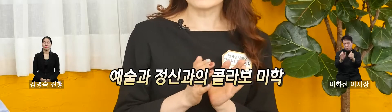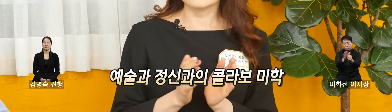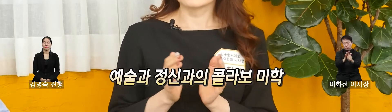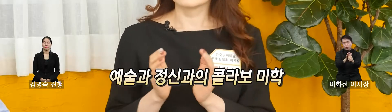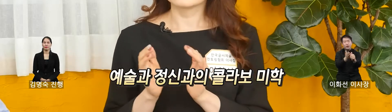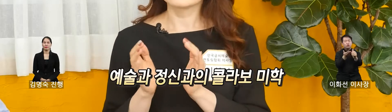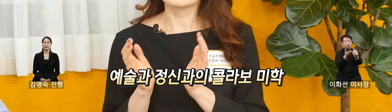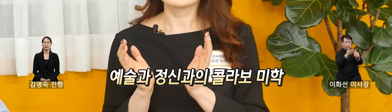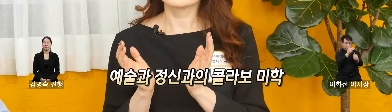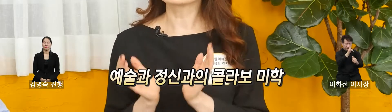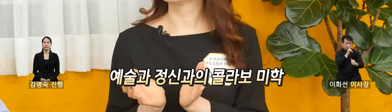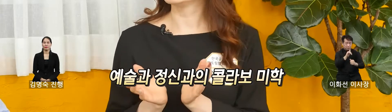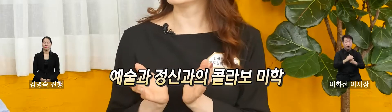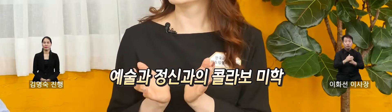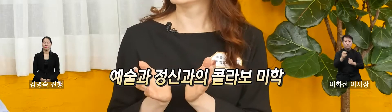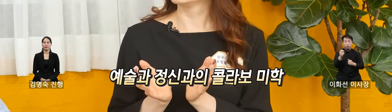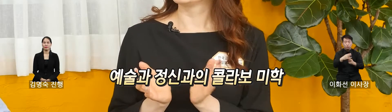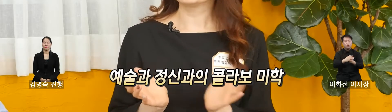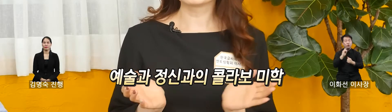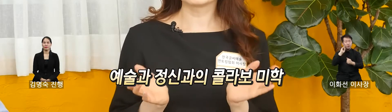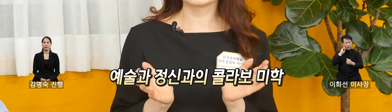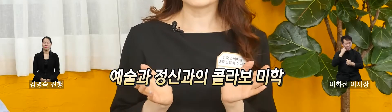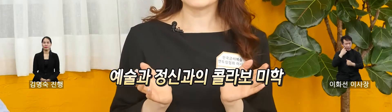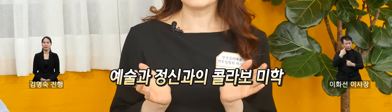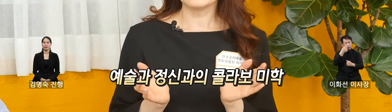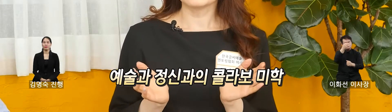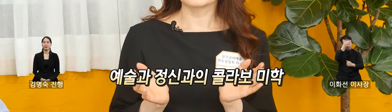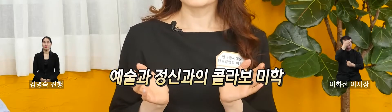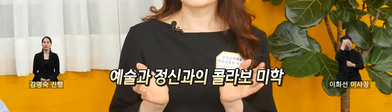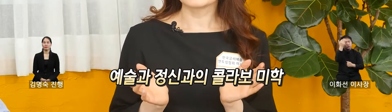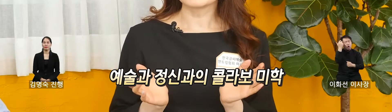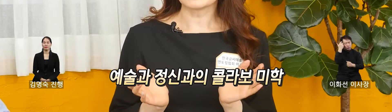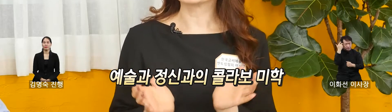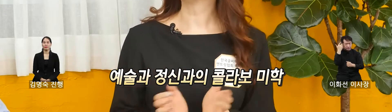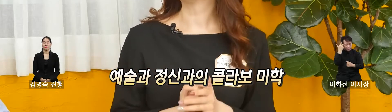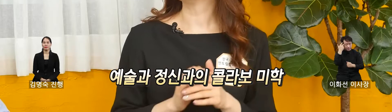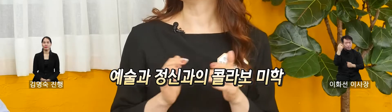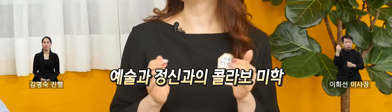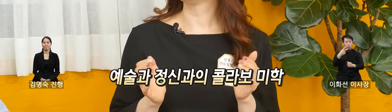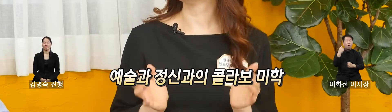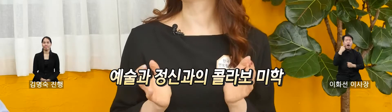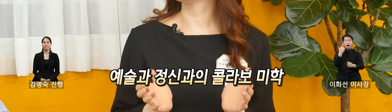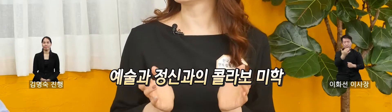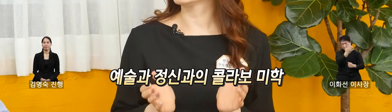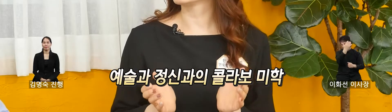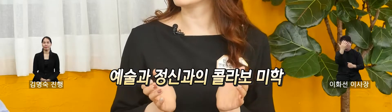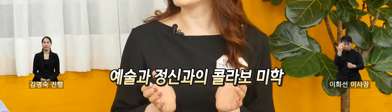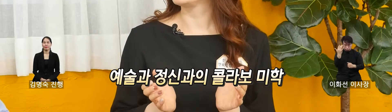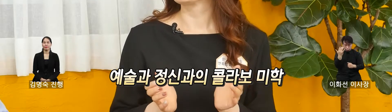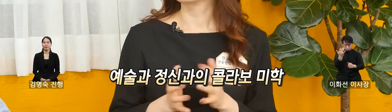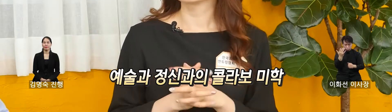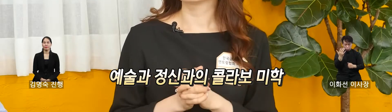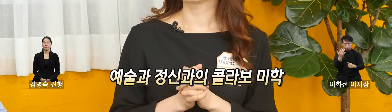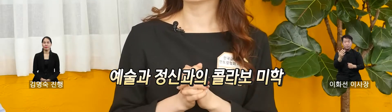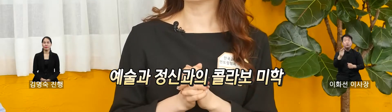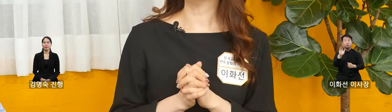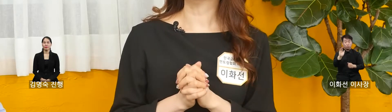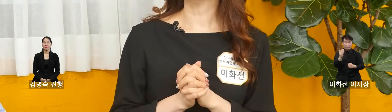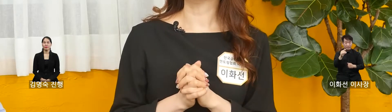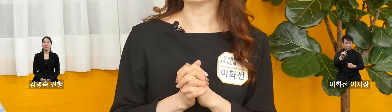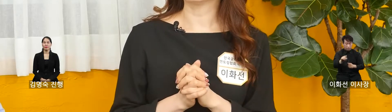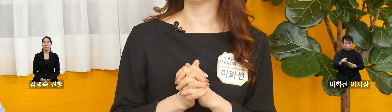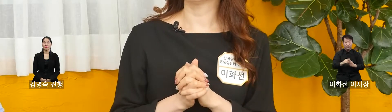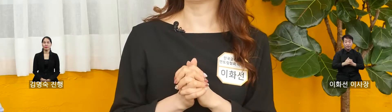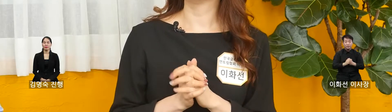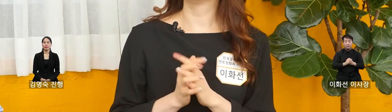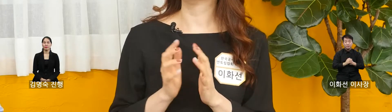예술과 정신 이런 부분들의 어떤 굉장히 아름다운 미학이 된다는 거. 그래서 이런